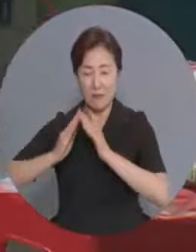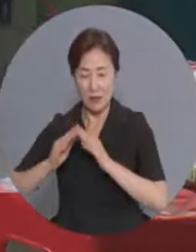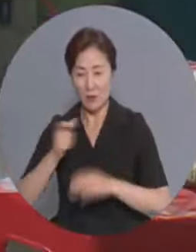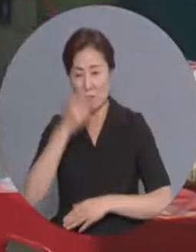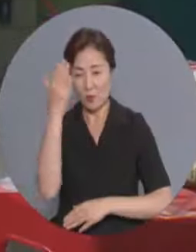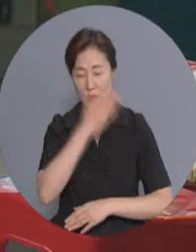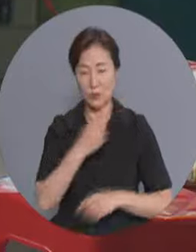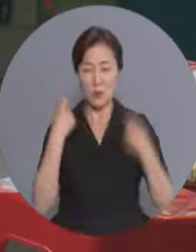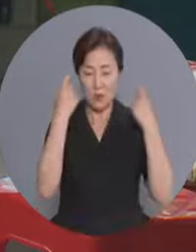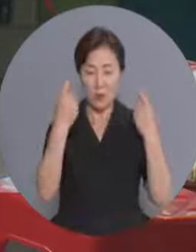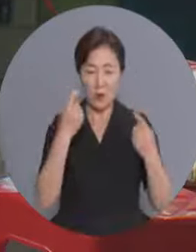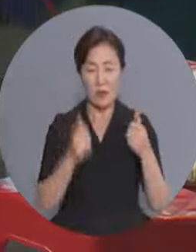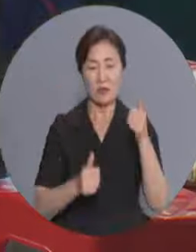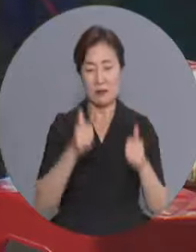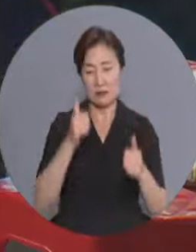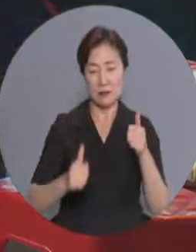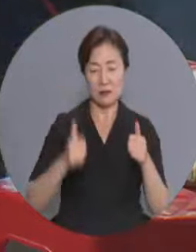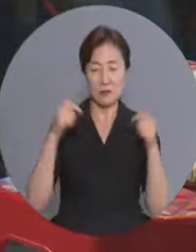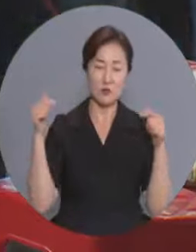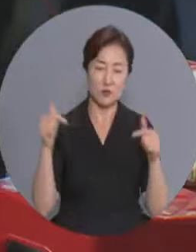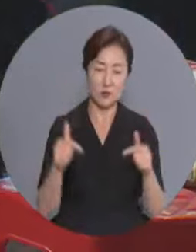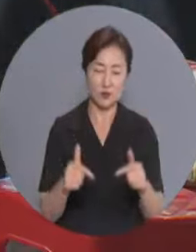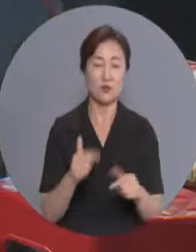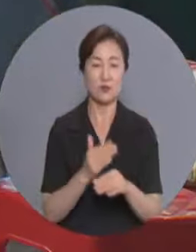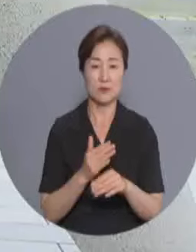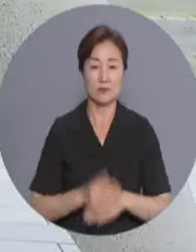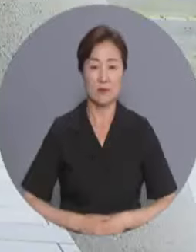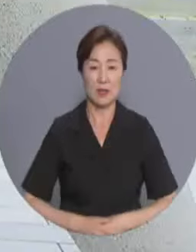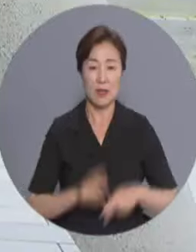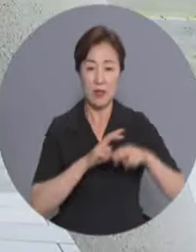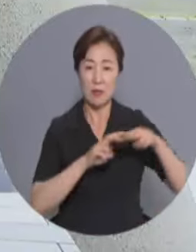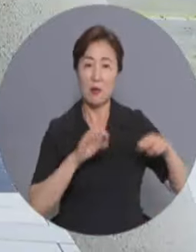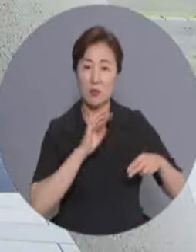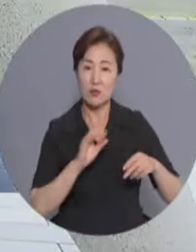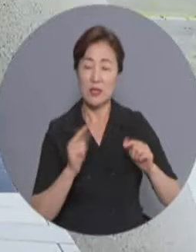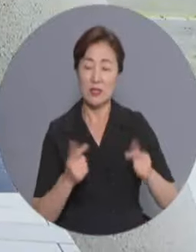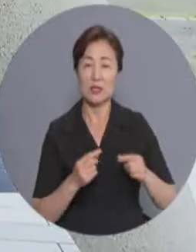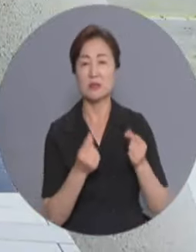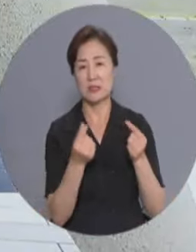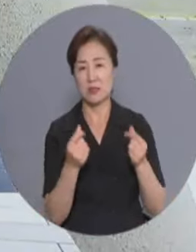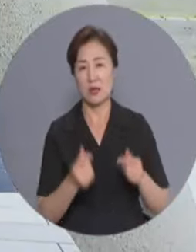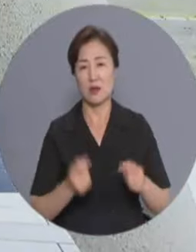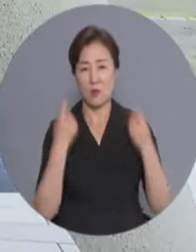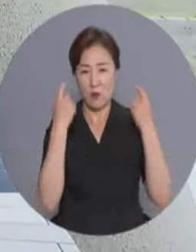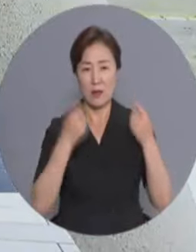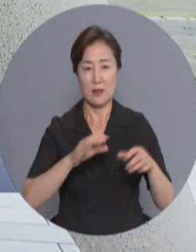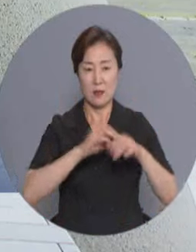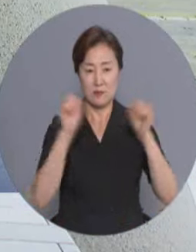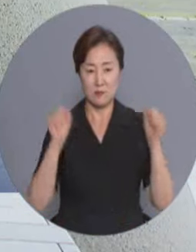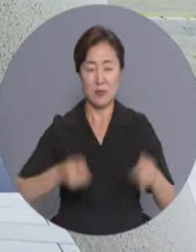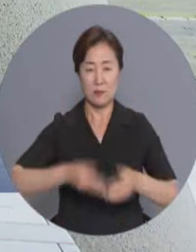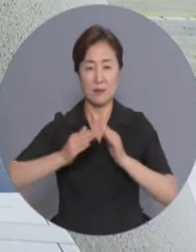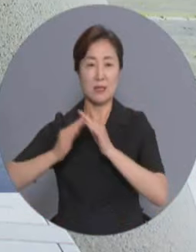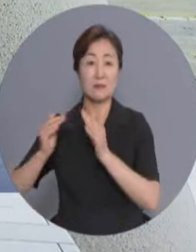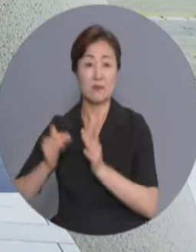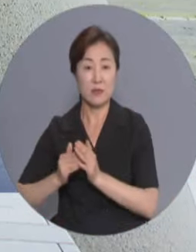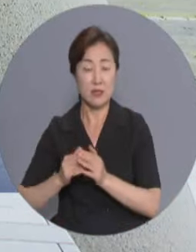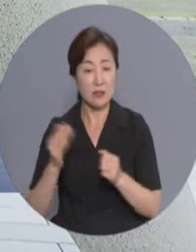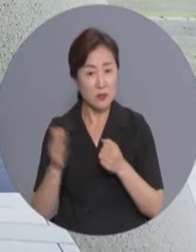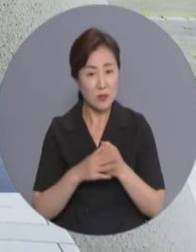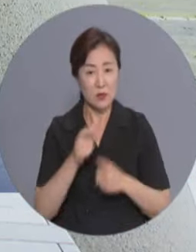여수 관광은 경쟁력을 잃고 있습니다 케카뿐만 아니라 유사 관광 시설이 굉장히 많이 생겼잖아요 그러다 보니까